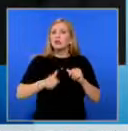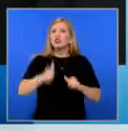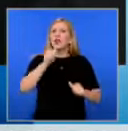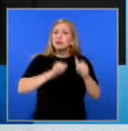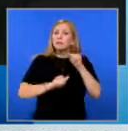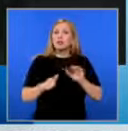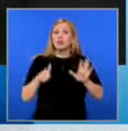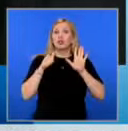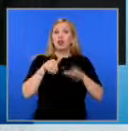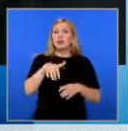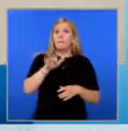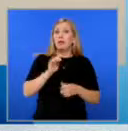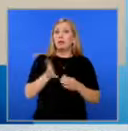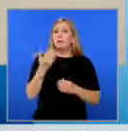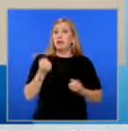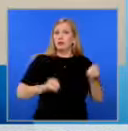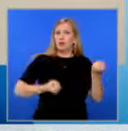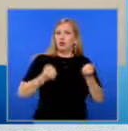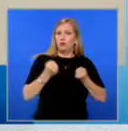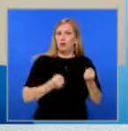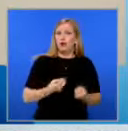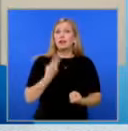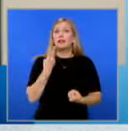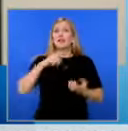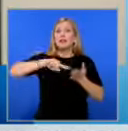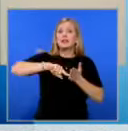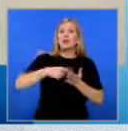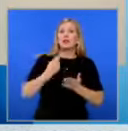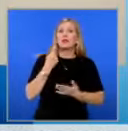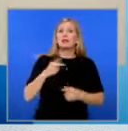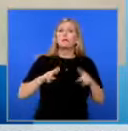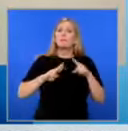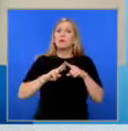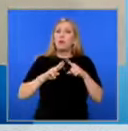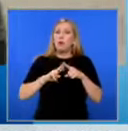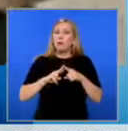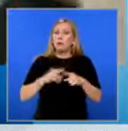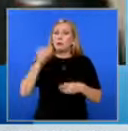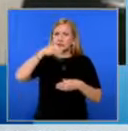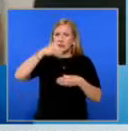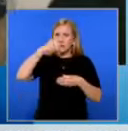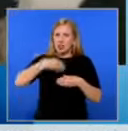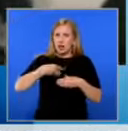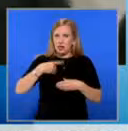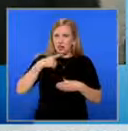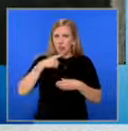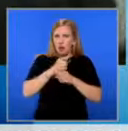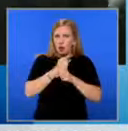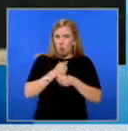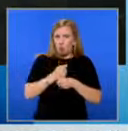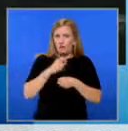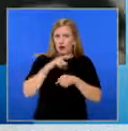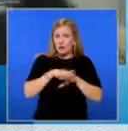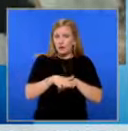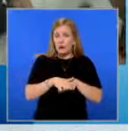да се зад волана 2,1 промила е било съдържанието на алкохол в кръвта му той се е движил